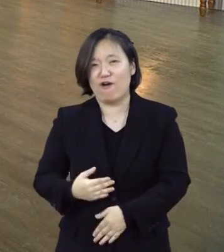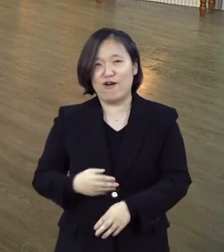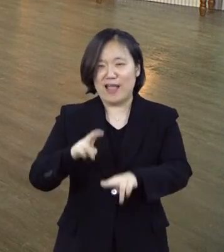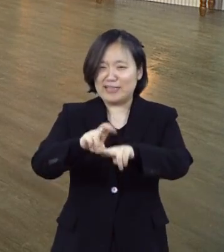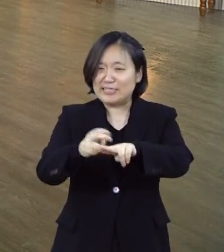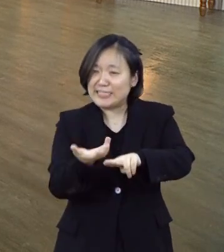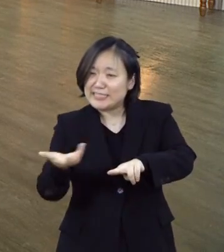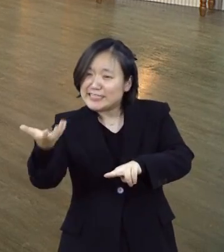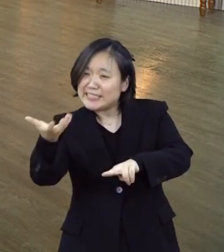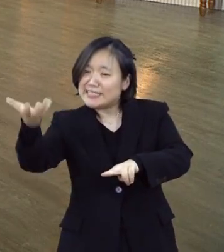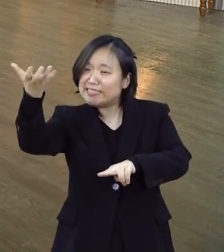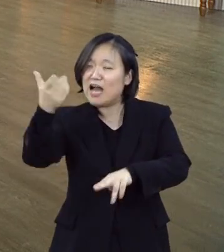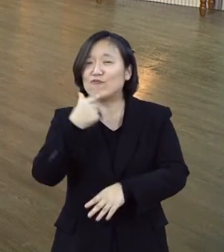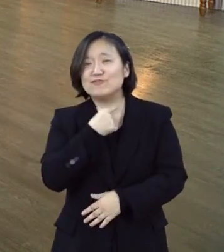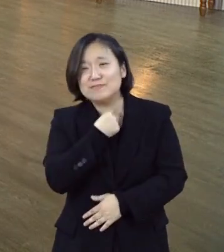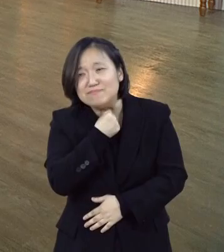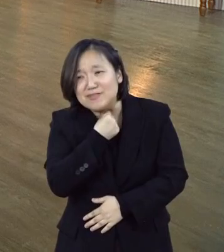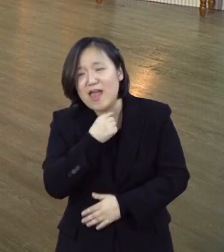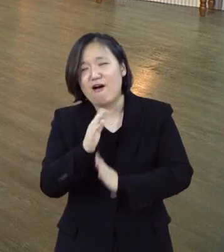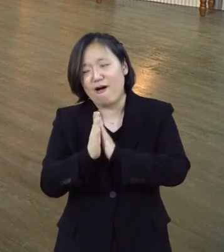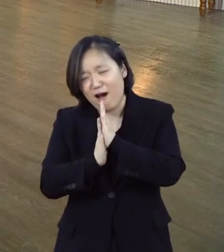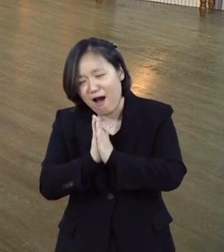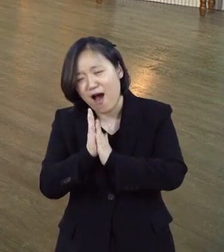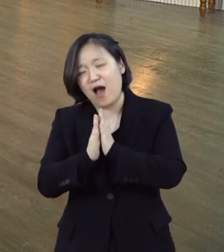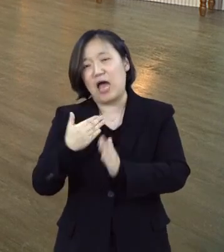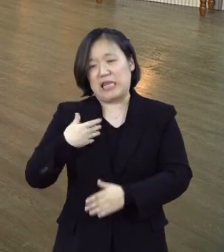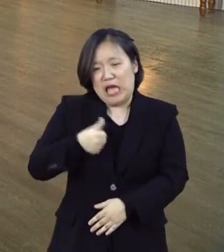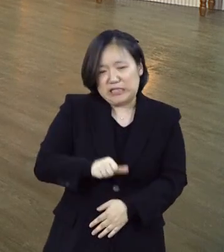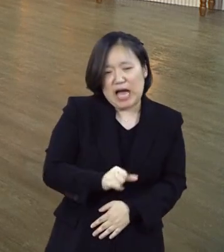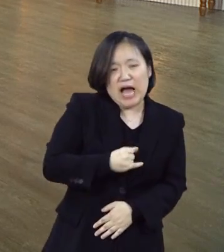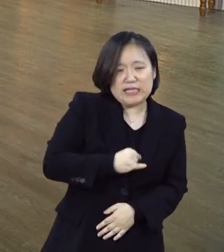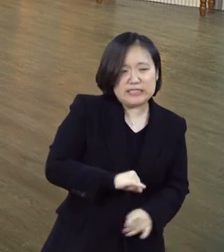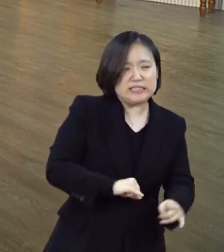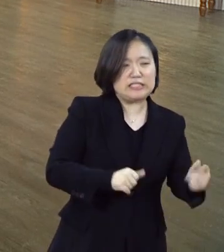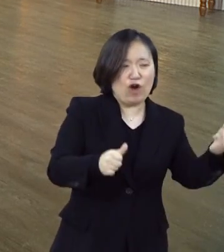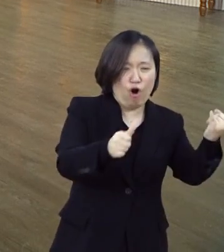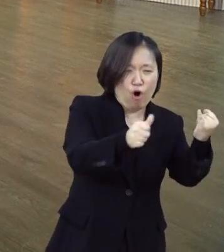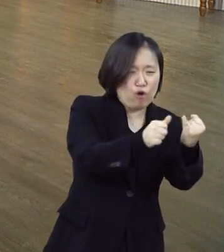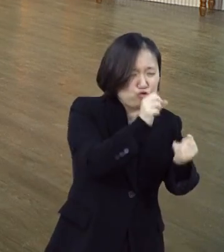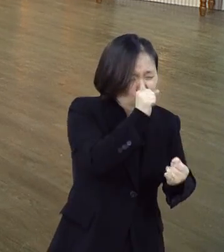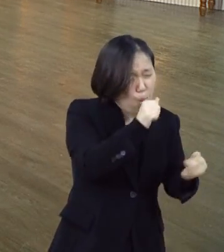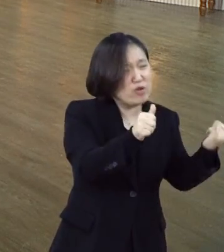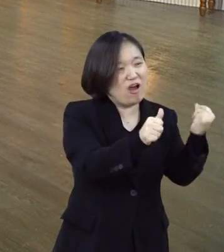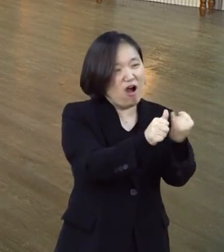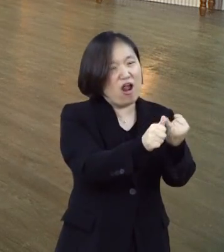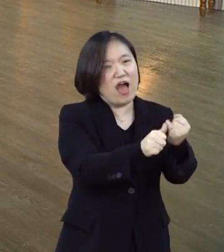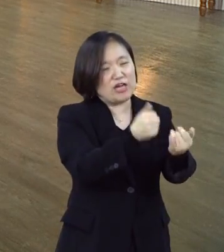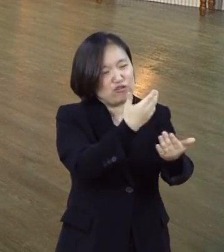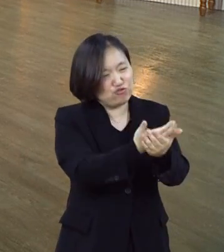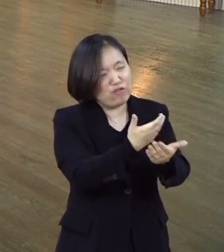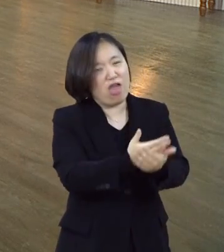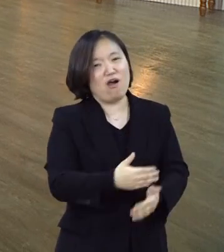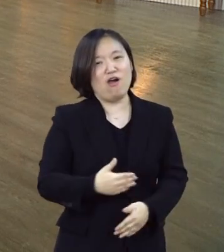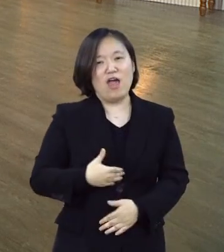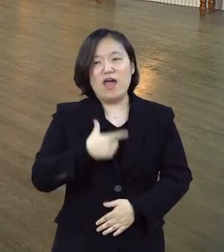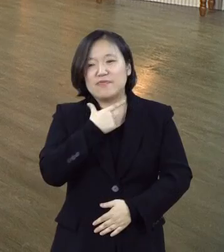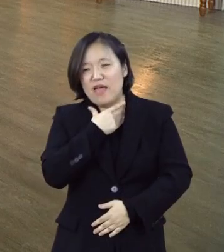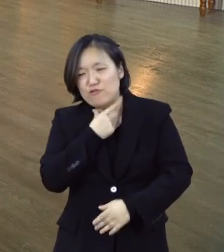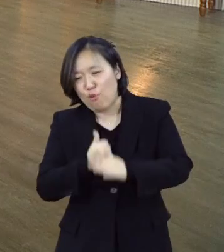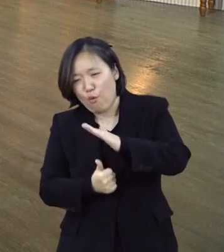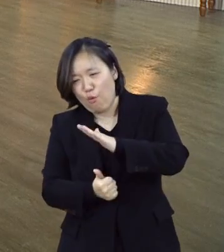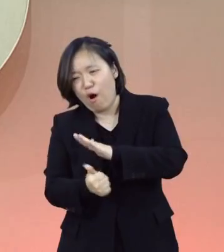승진되게 해주세요. 우리 자식 좋은 가정 이루게 해주세요. 제 소원이 꼭 이루어지게